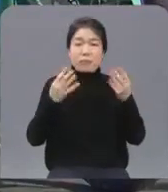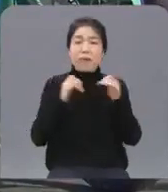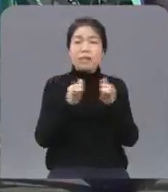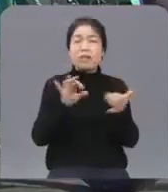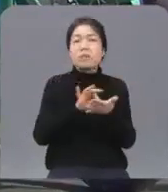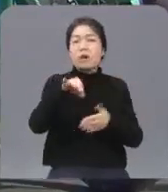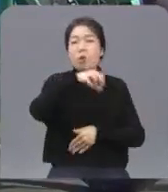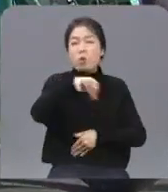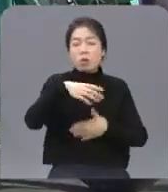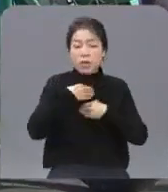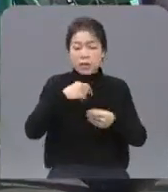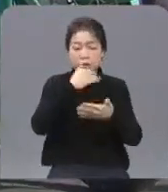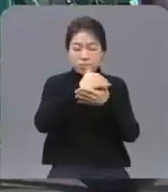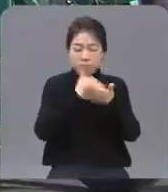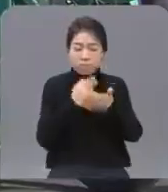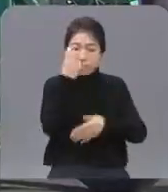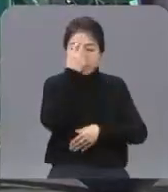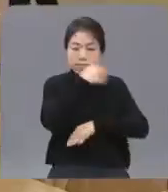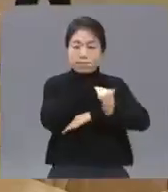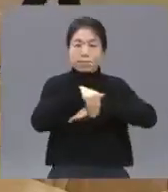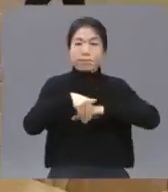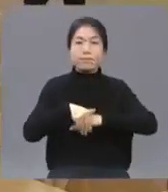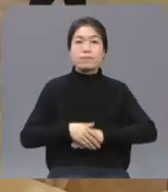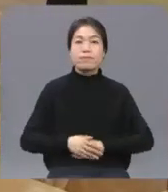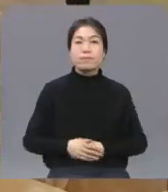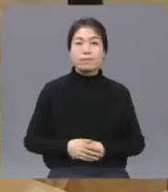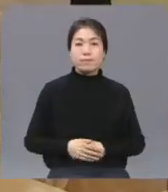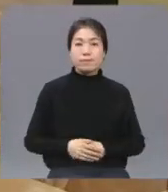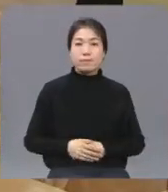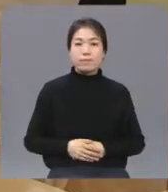안전사항을 집중적으로 살필 예정입니다